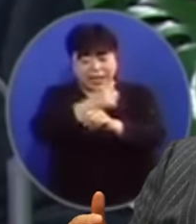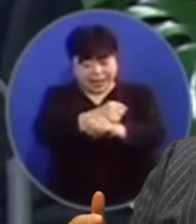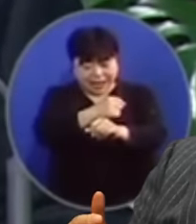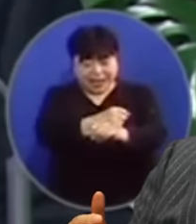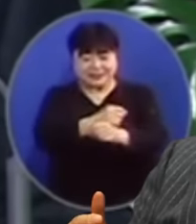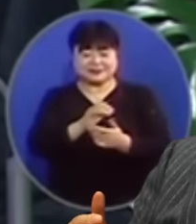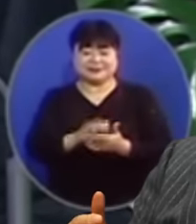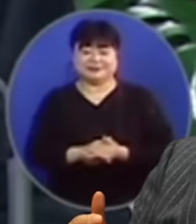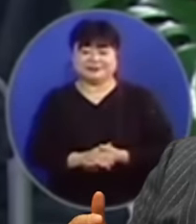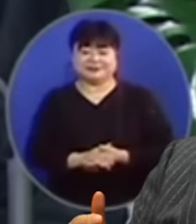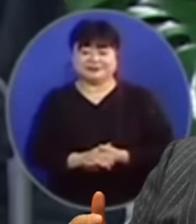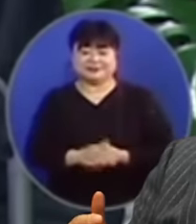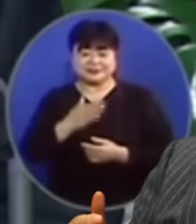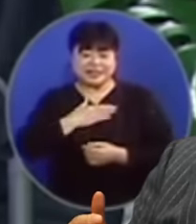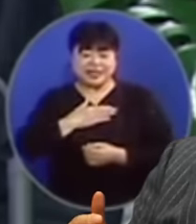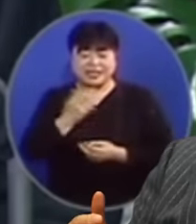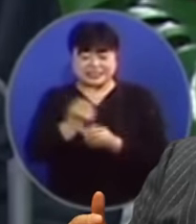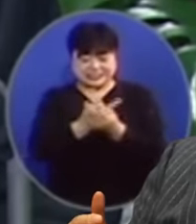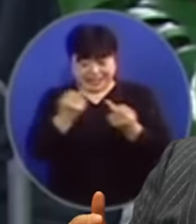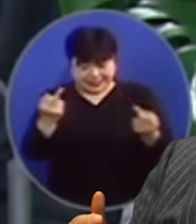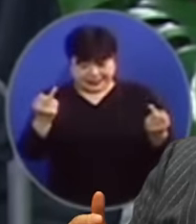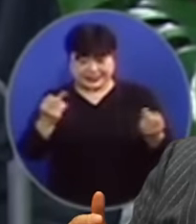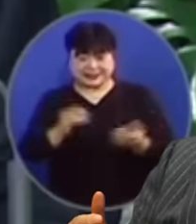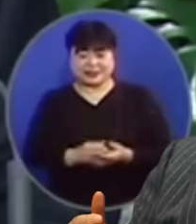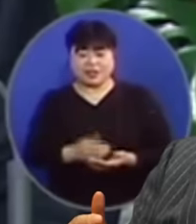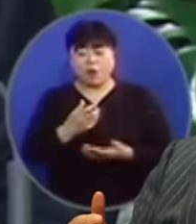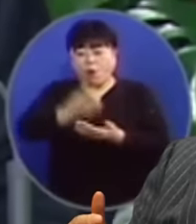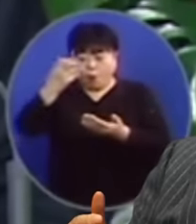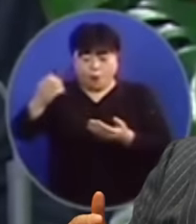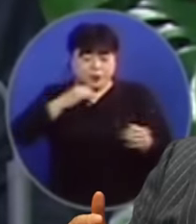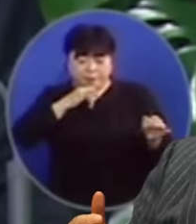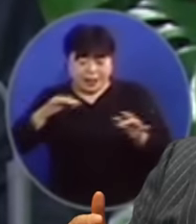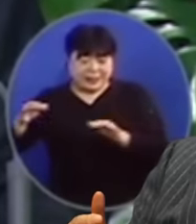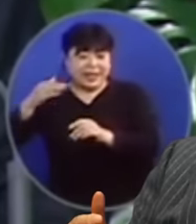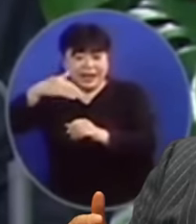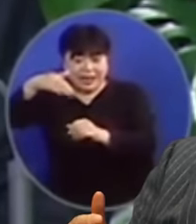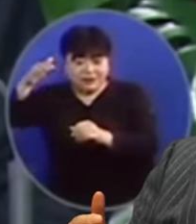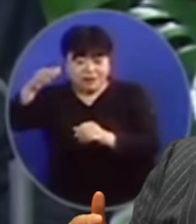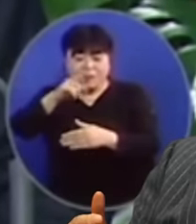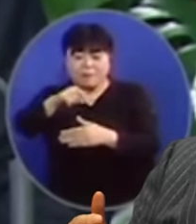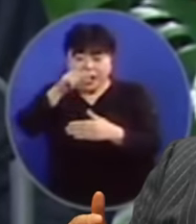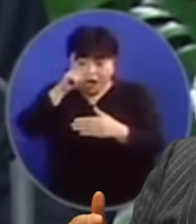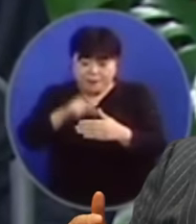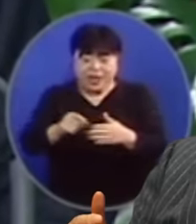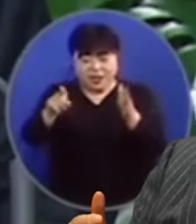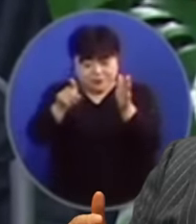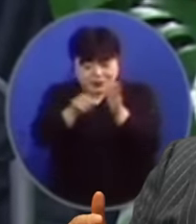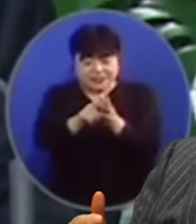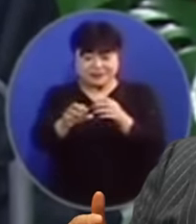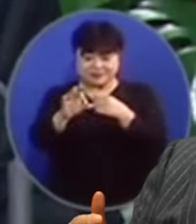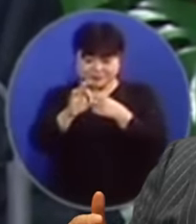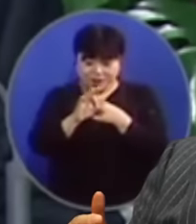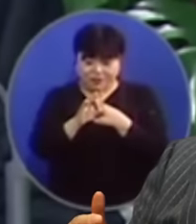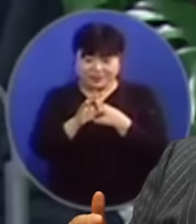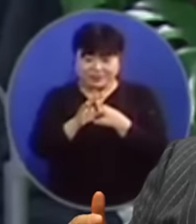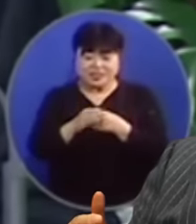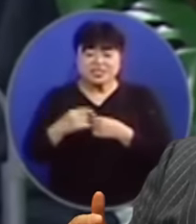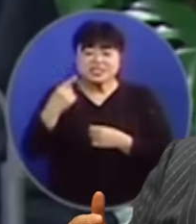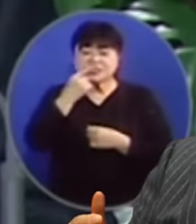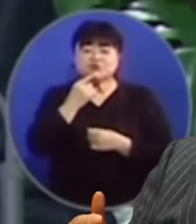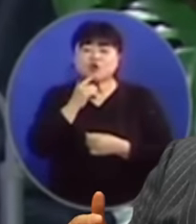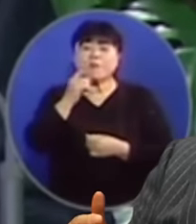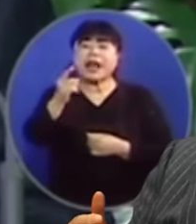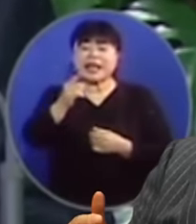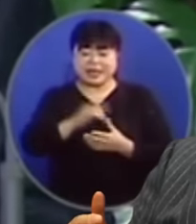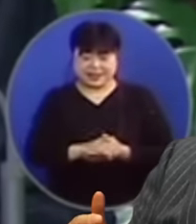것입니다. 내가 이 산이 옮겨서 바다로 갈 것을 마음속에 믿었으면 그것을 입술로 말을